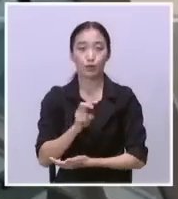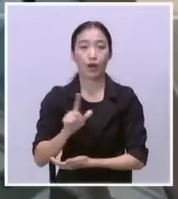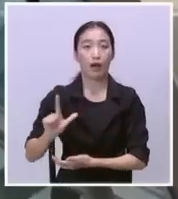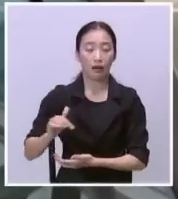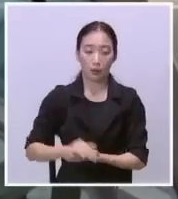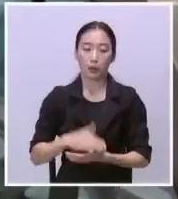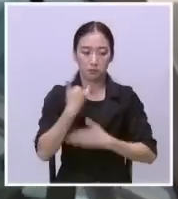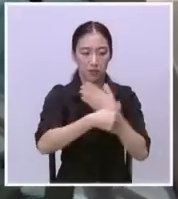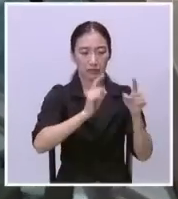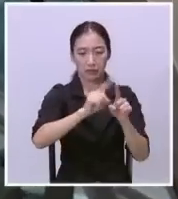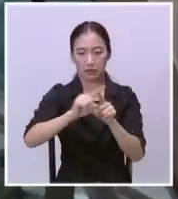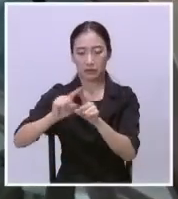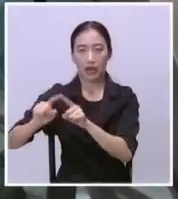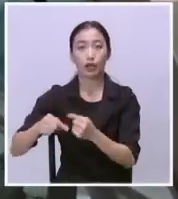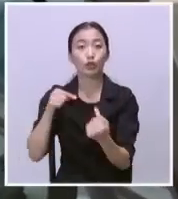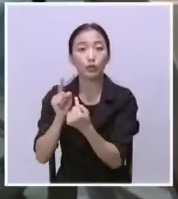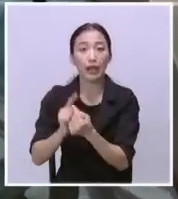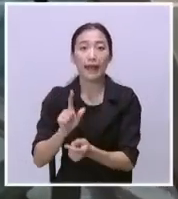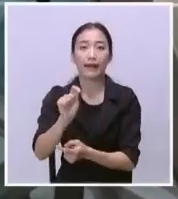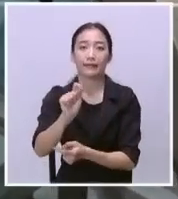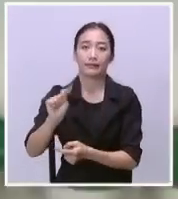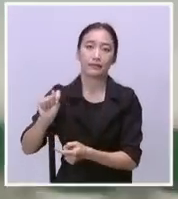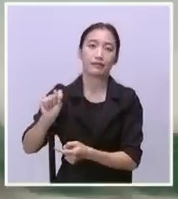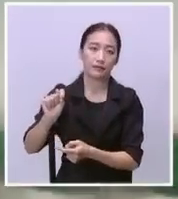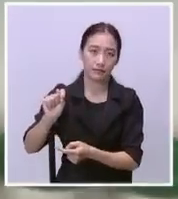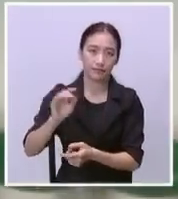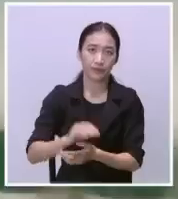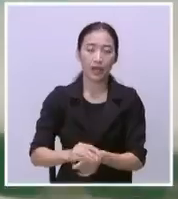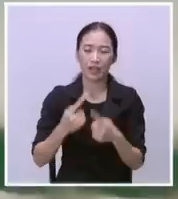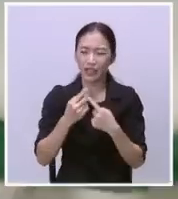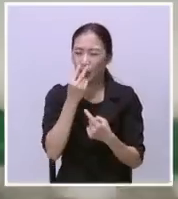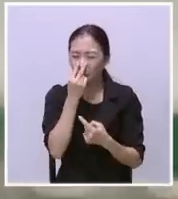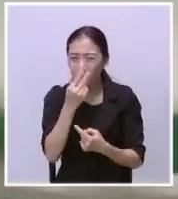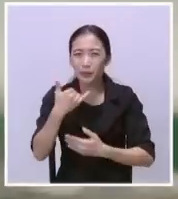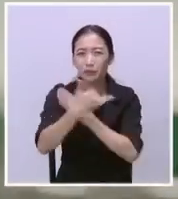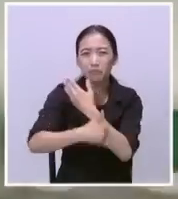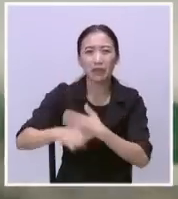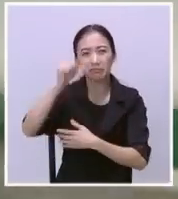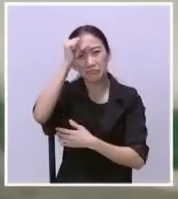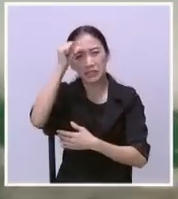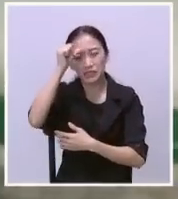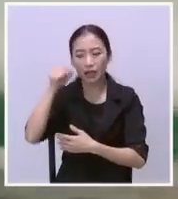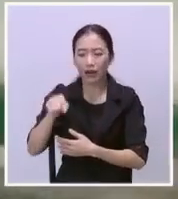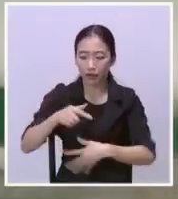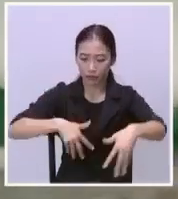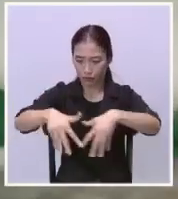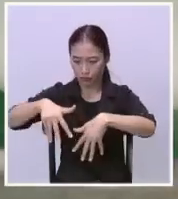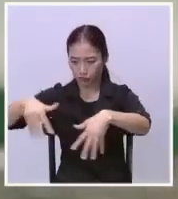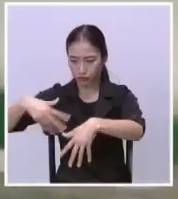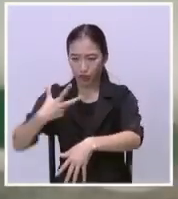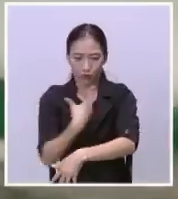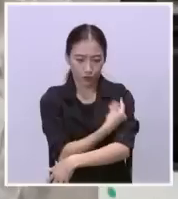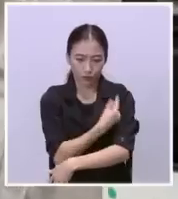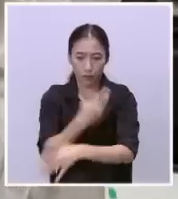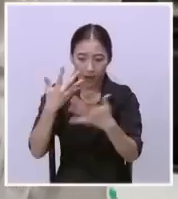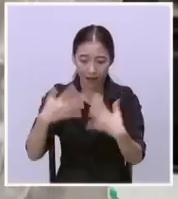ส่วนใหญ่เป็นวัคซีนของ AstraZeneca ทั้งนั้นเลยนะคะแต่ถ้าเกิดกลับมาดูในประเทศอินเดียมีการฉีดวัคซีนให้กับประชากรไป